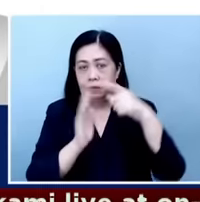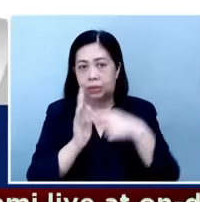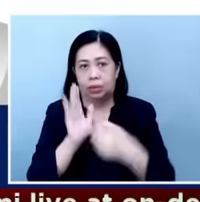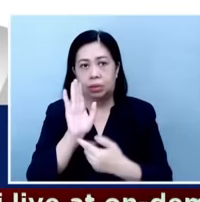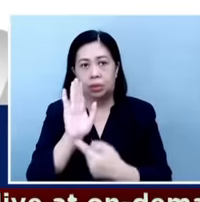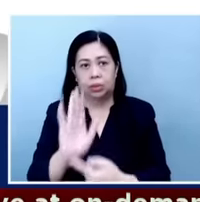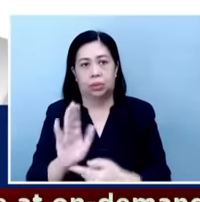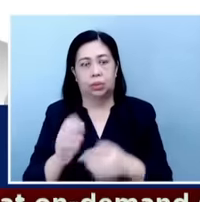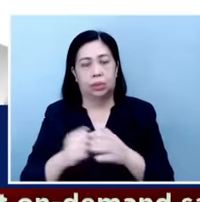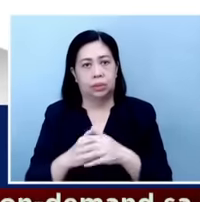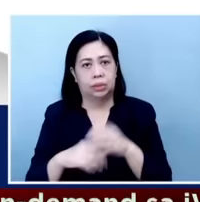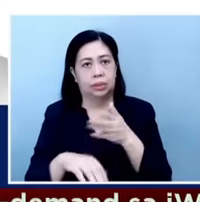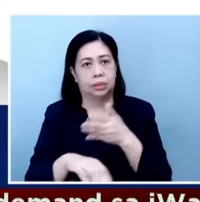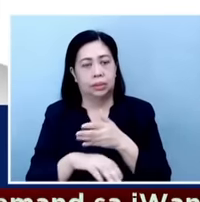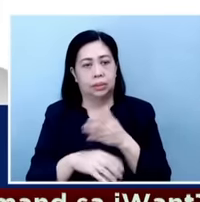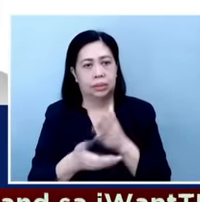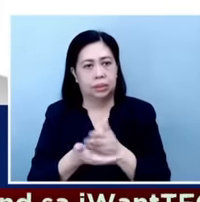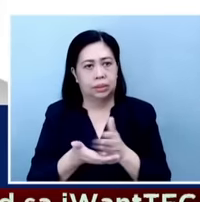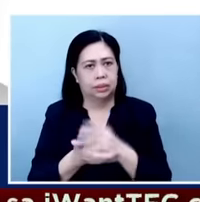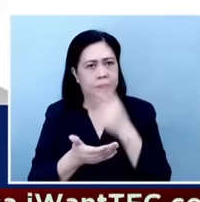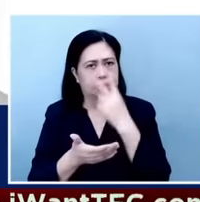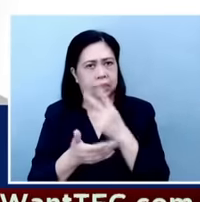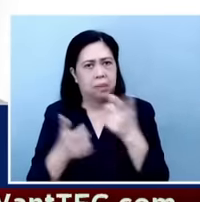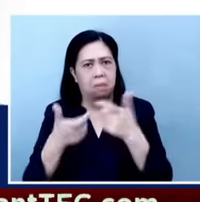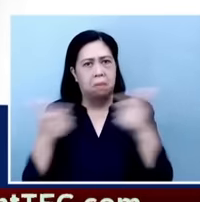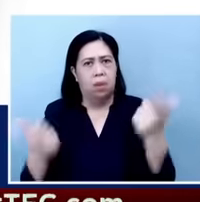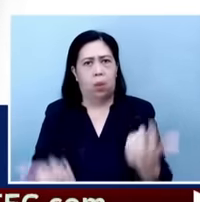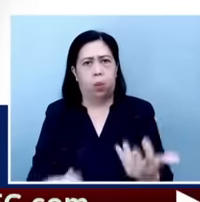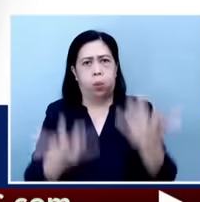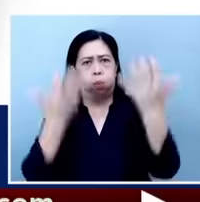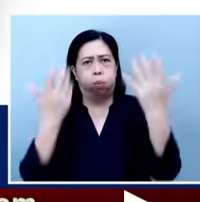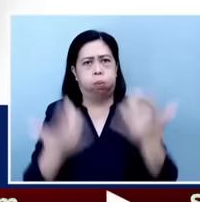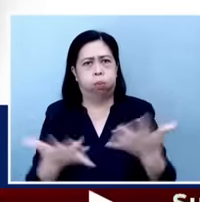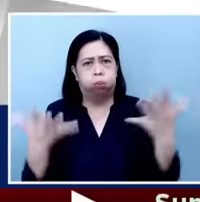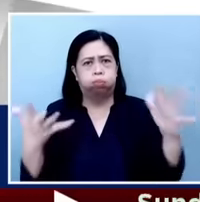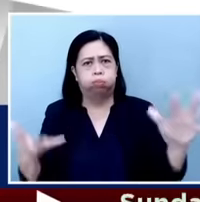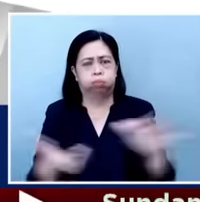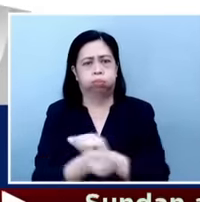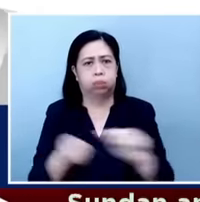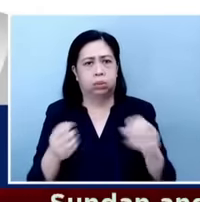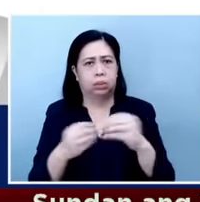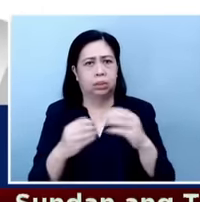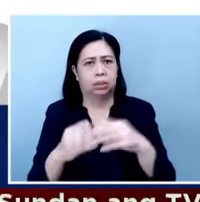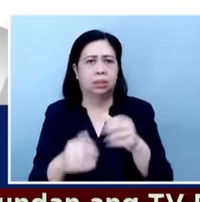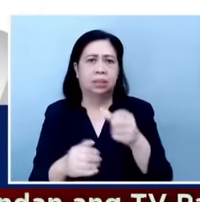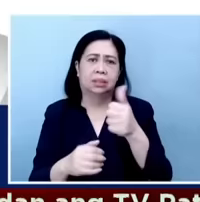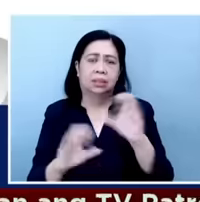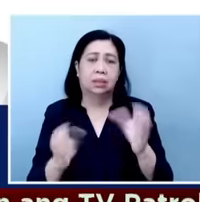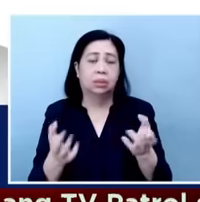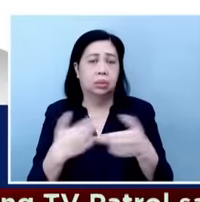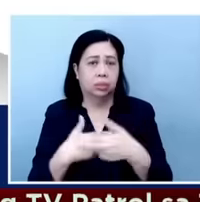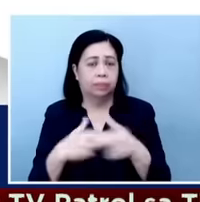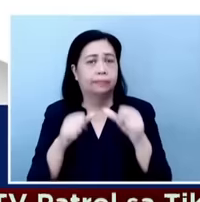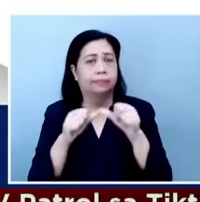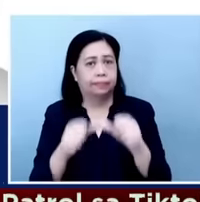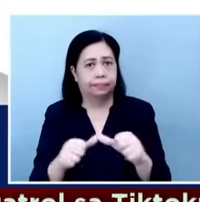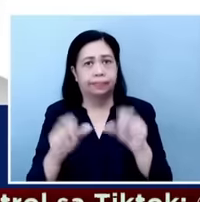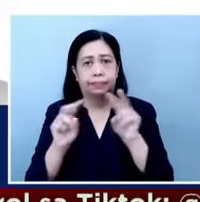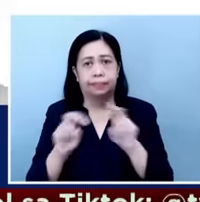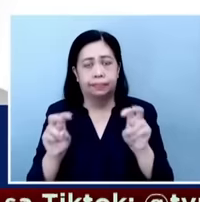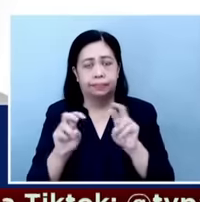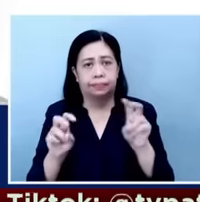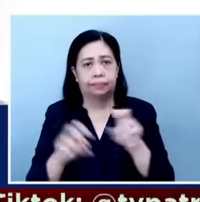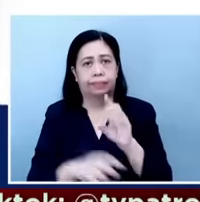Dennis Pardillo, makikita ang malaking apoy na lumamon sa mahigit 10 classroom. Patuloy ang imbestigasyon